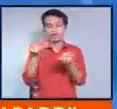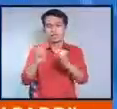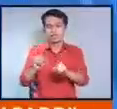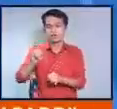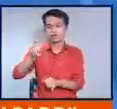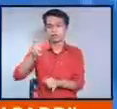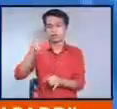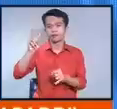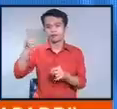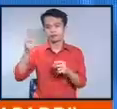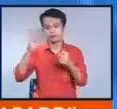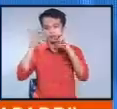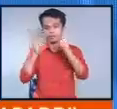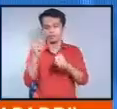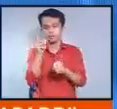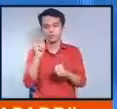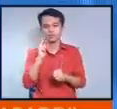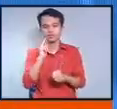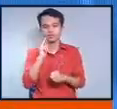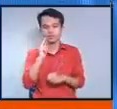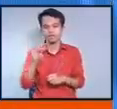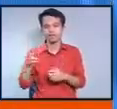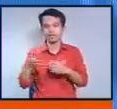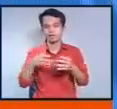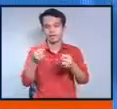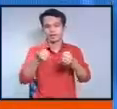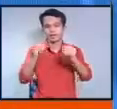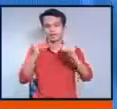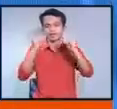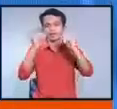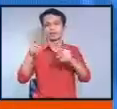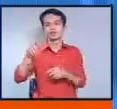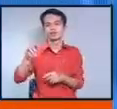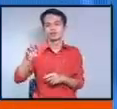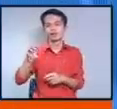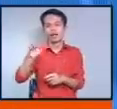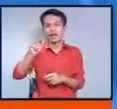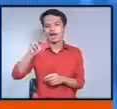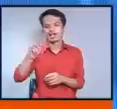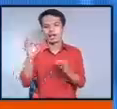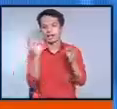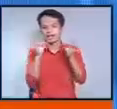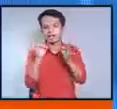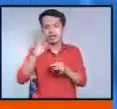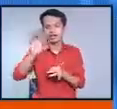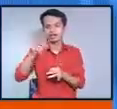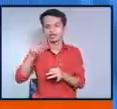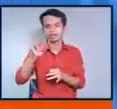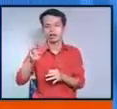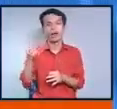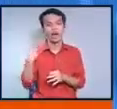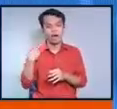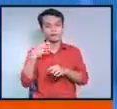VP Robredo kahit hindi cabinet rank ang posisyon niya bilang anti-drug czar. May payo rin siya sa mga